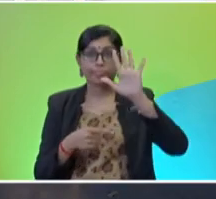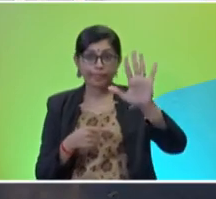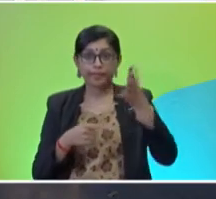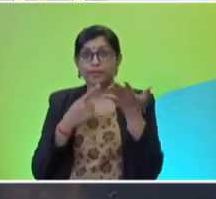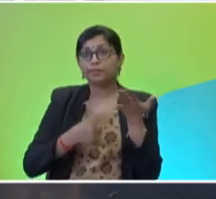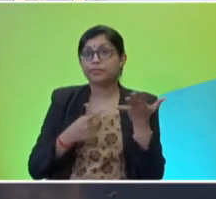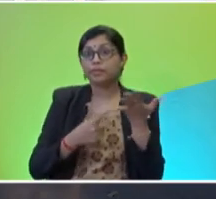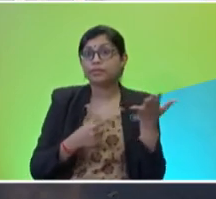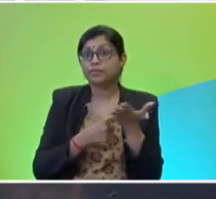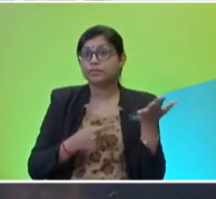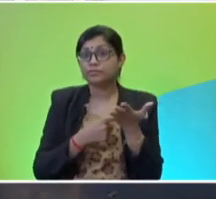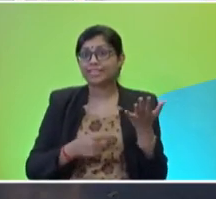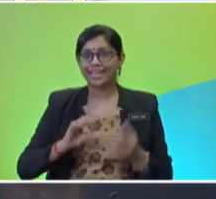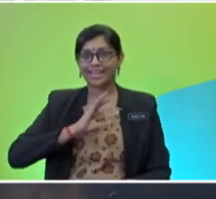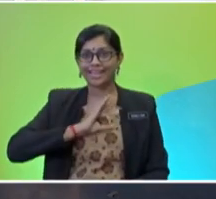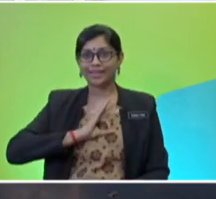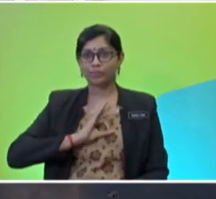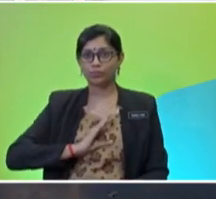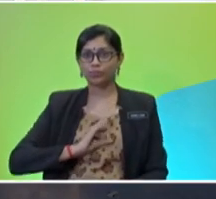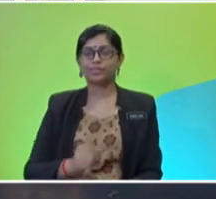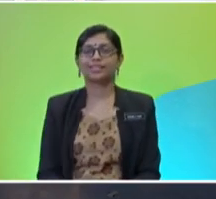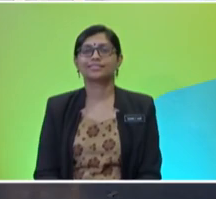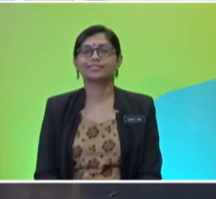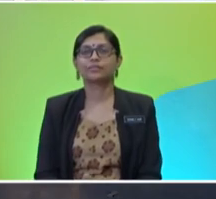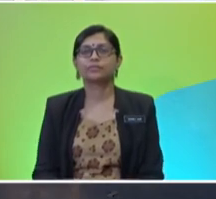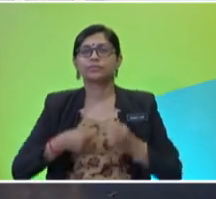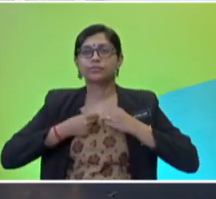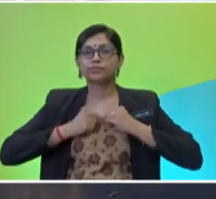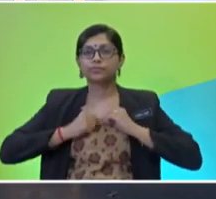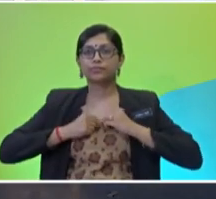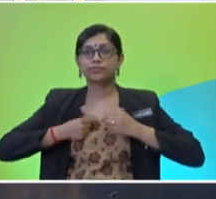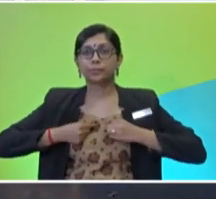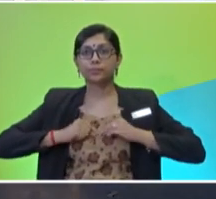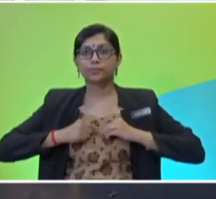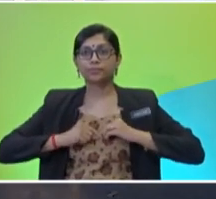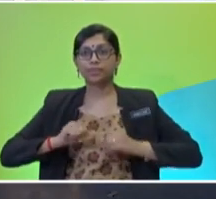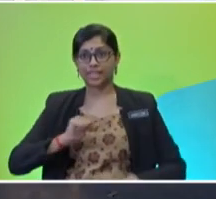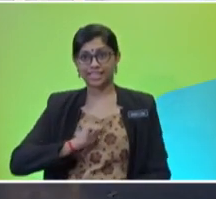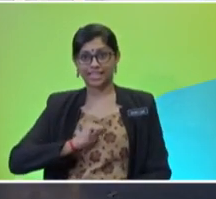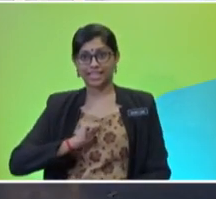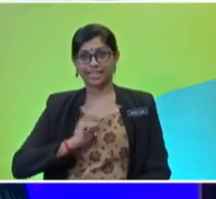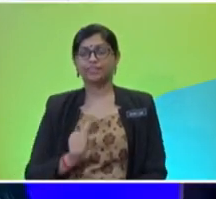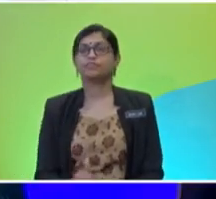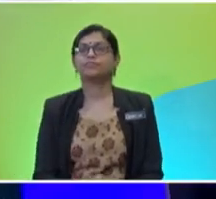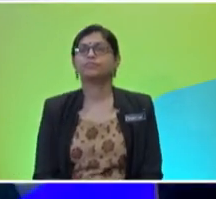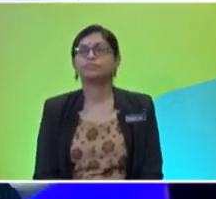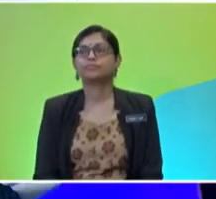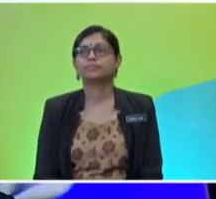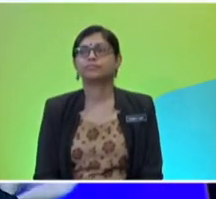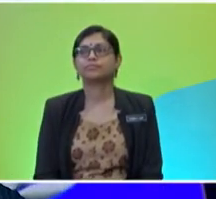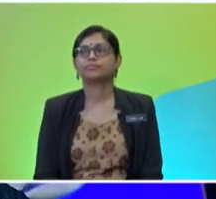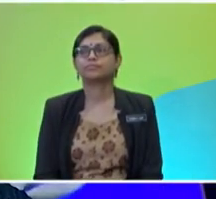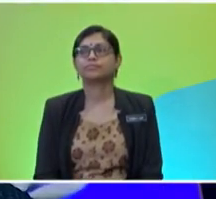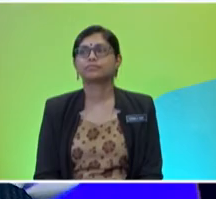Kita butangkan baju dia cikgu. Saya butangkan cikgu Okey. Barulah